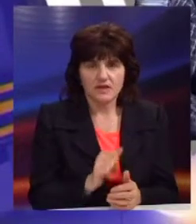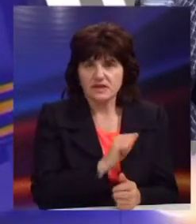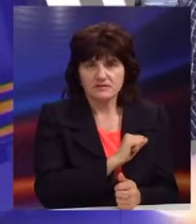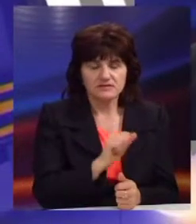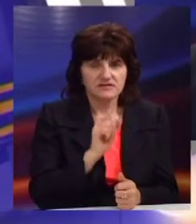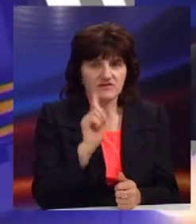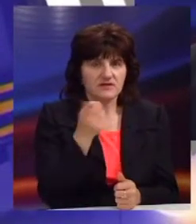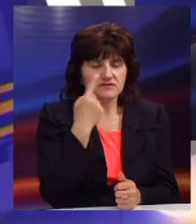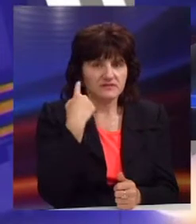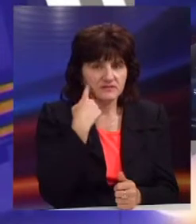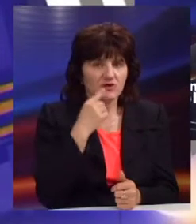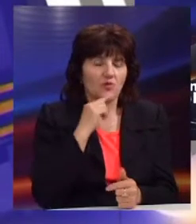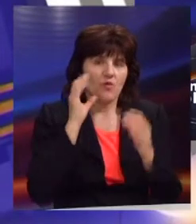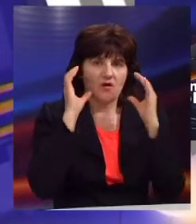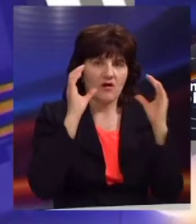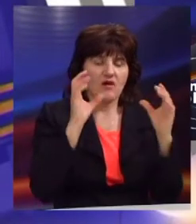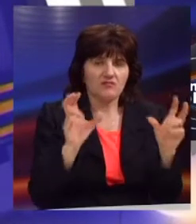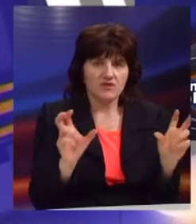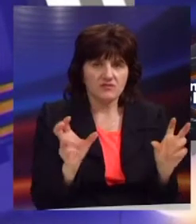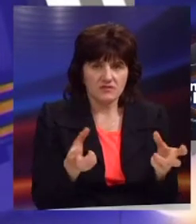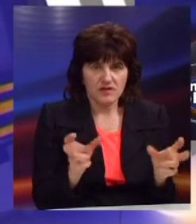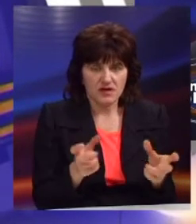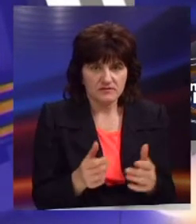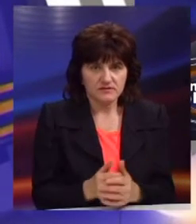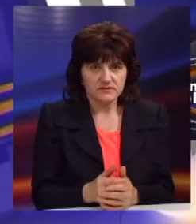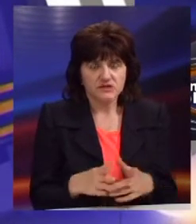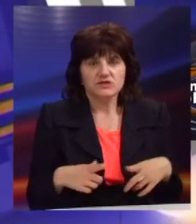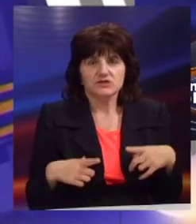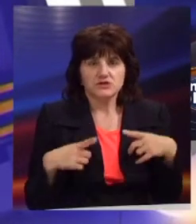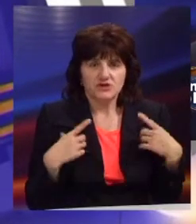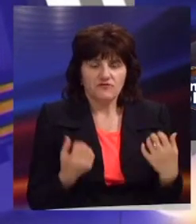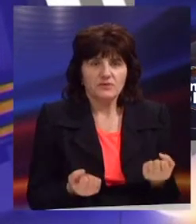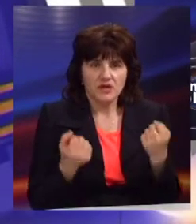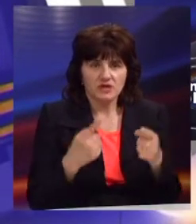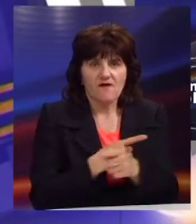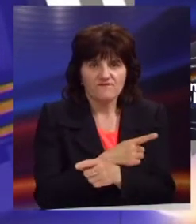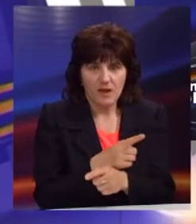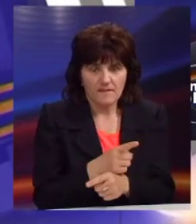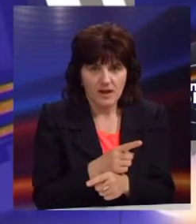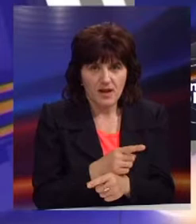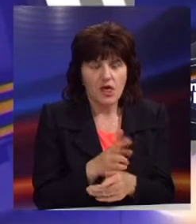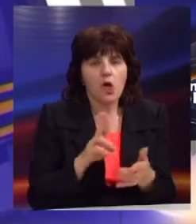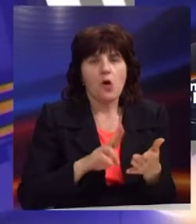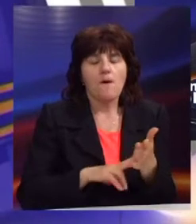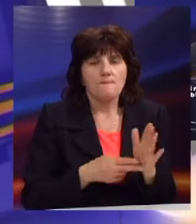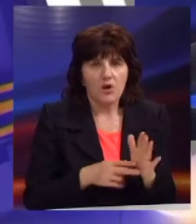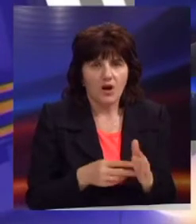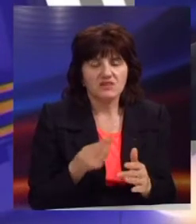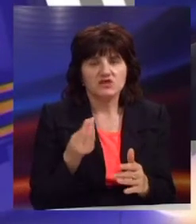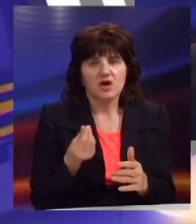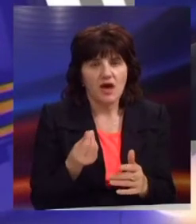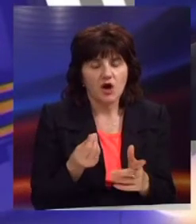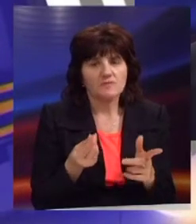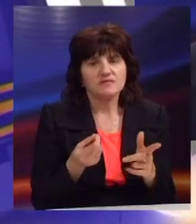svi, i vi koji informišete i pratite naše aktivnosti, da živimo zaista u kompleksnim vremenima. I politički i